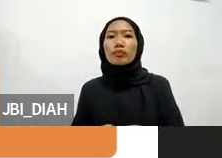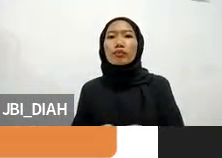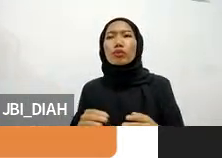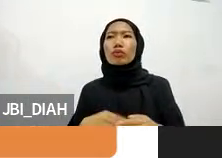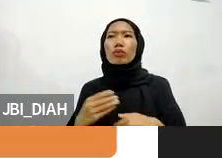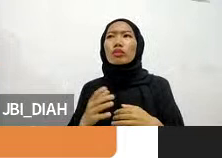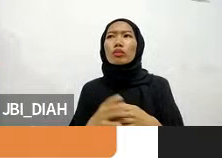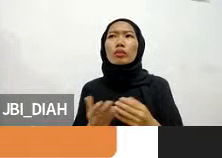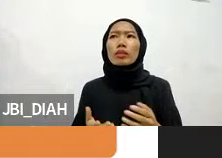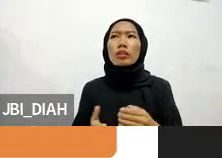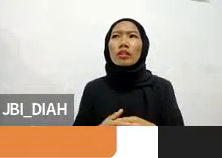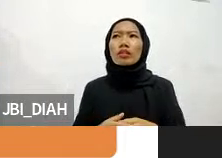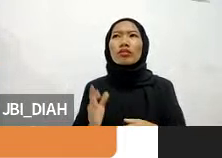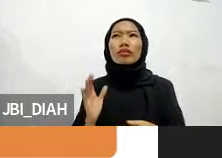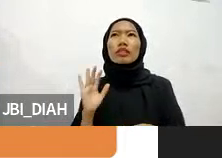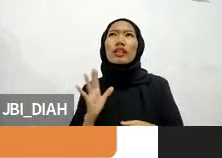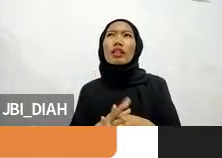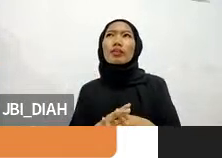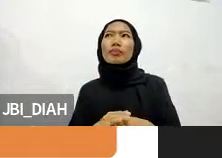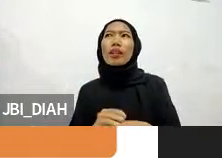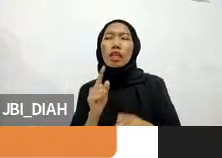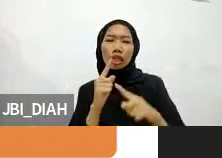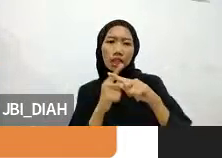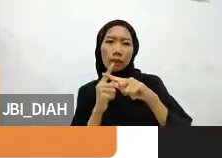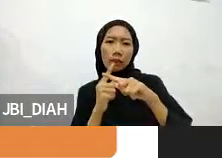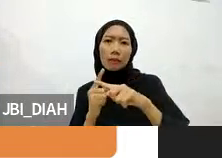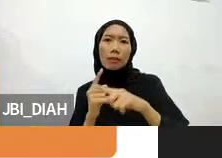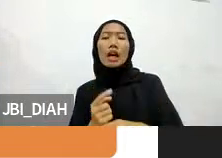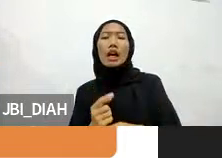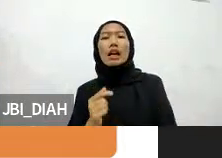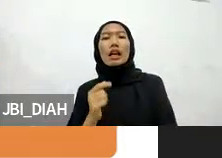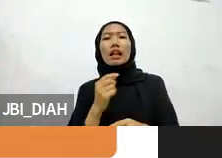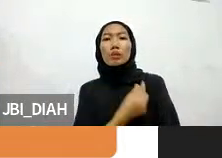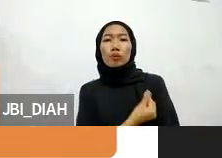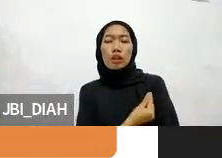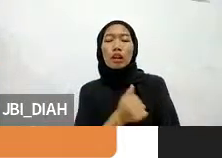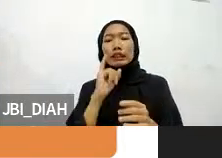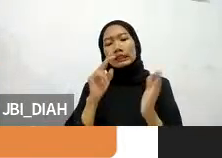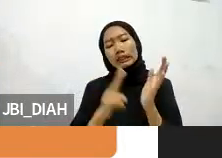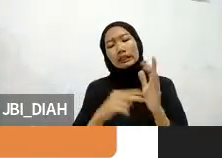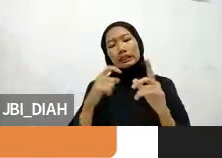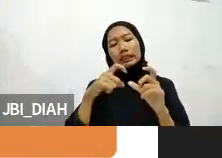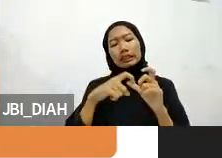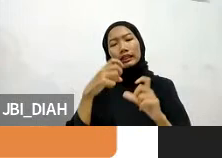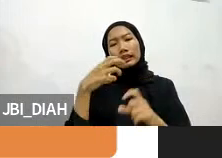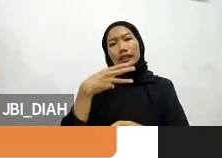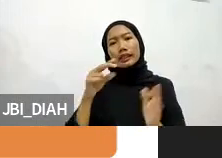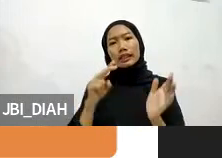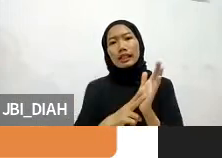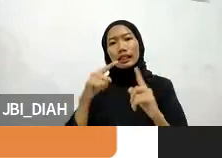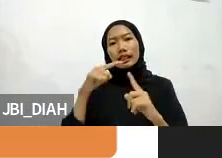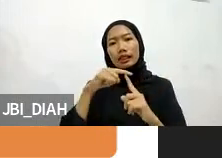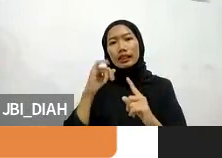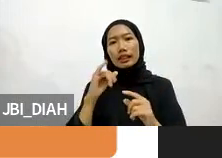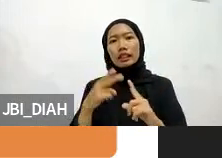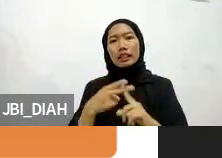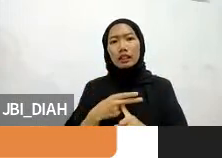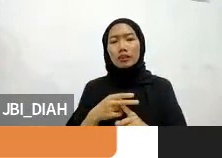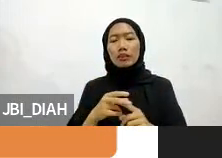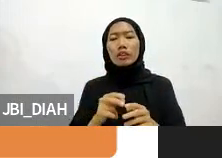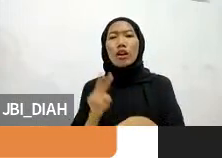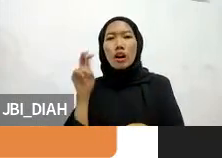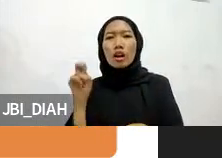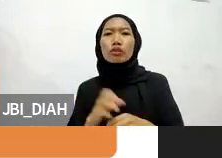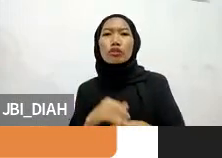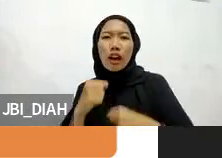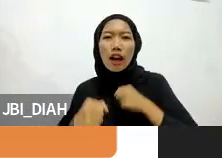oh semuanya sudah ada di JKN, kita nggak perlu ngapa-ngapain lagi. Padahal di era desentralisasi sebetulnya yang harusnya lebih aktif itu adalah